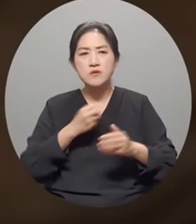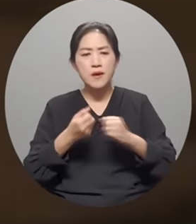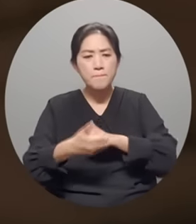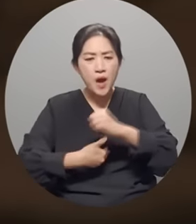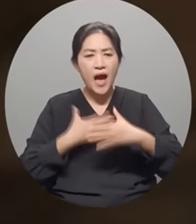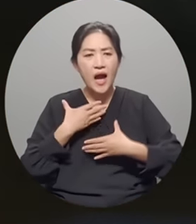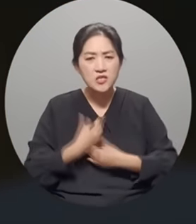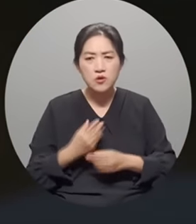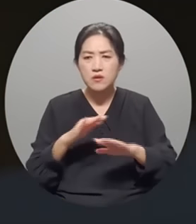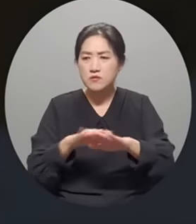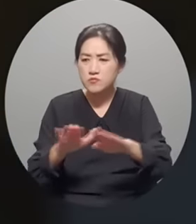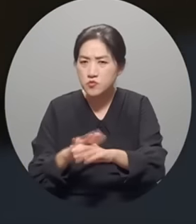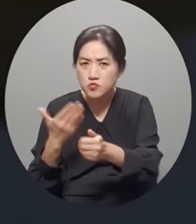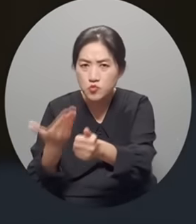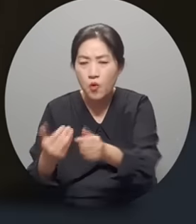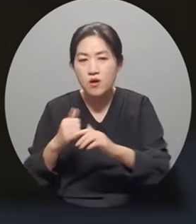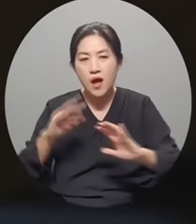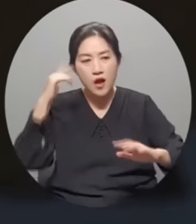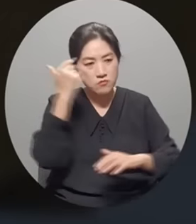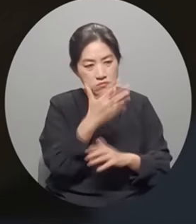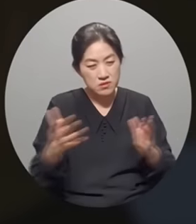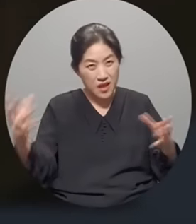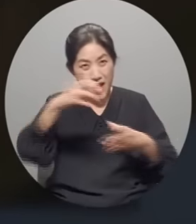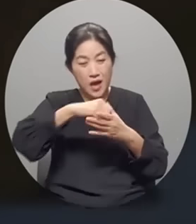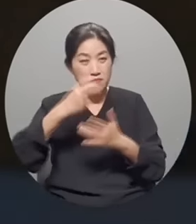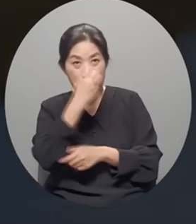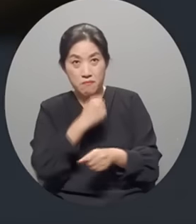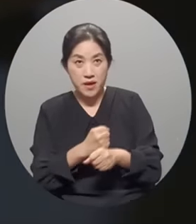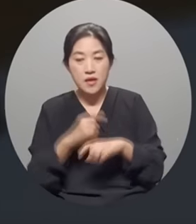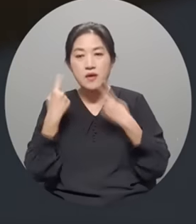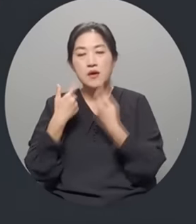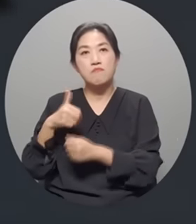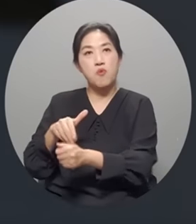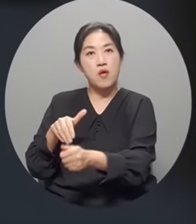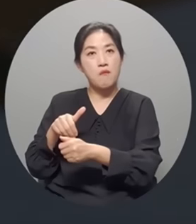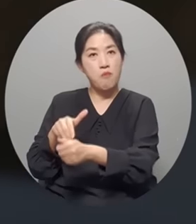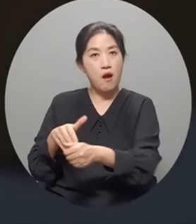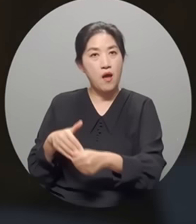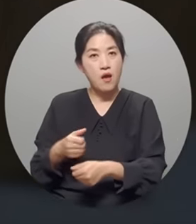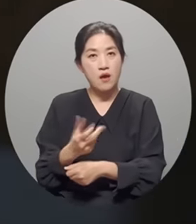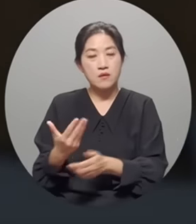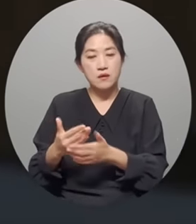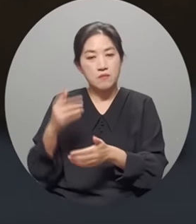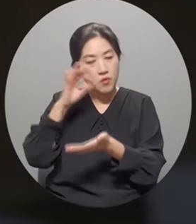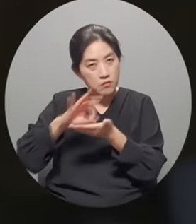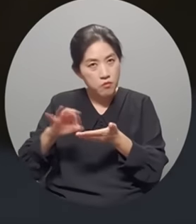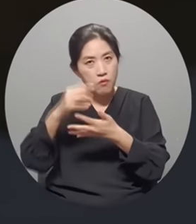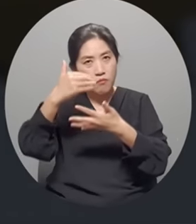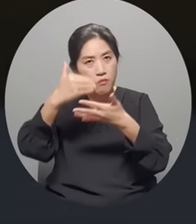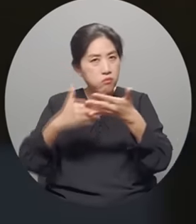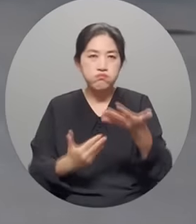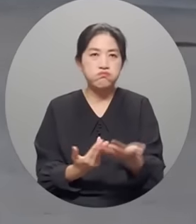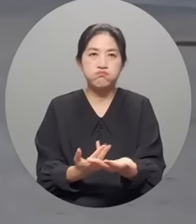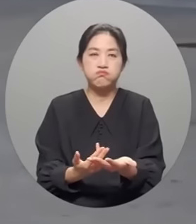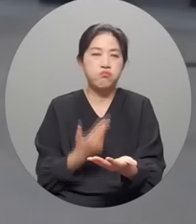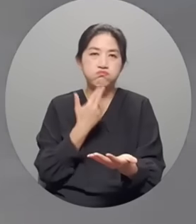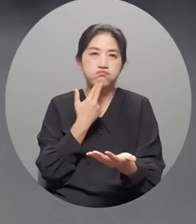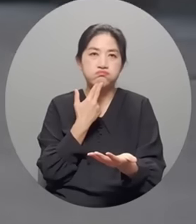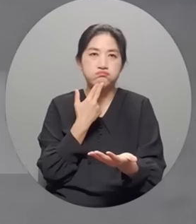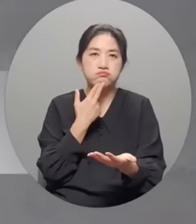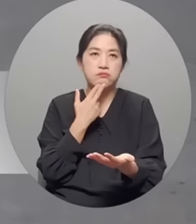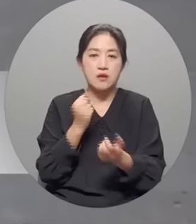안전 대책, 국내 여론까지 검토하도록 돼 있지만 개인 파병에는 별다른 고려 요인도 제시되지 않았습니다.